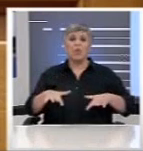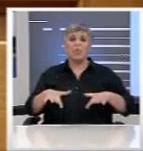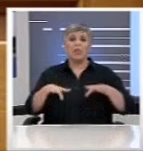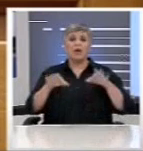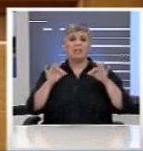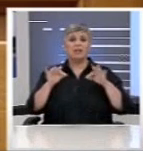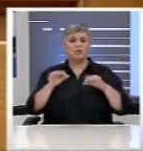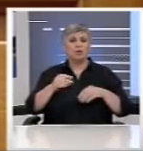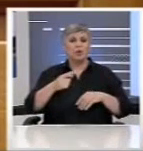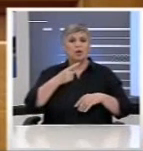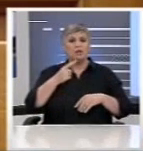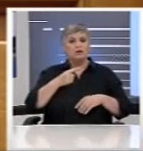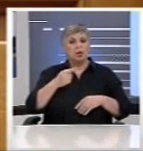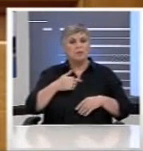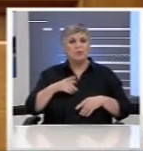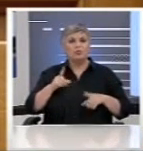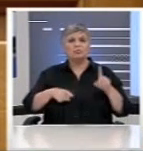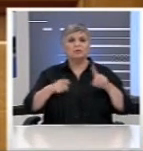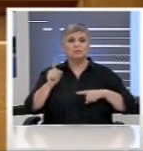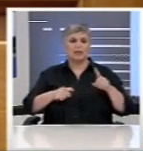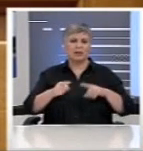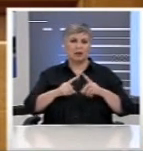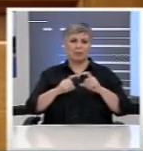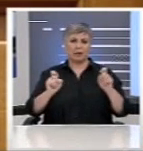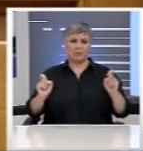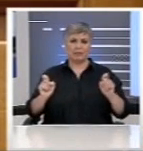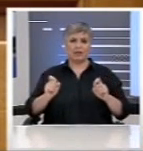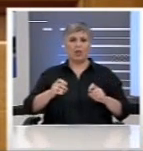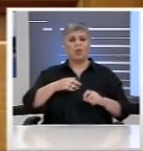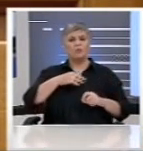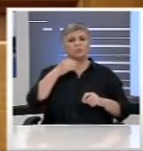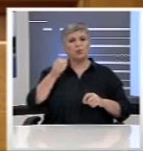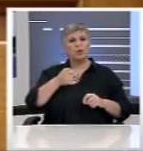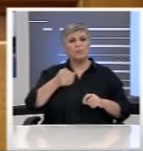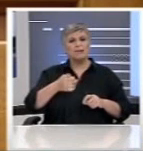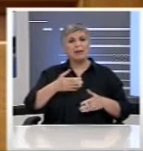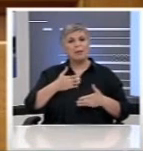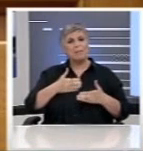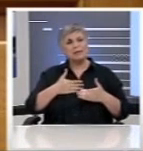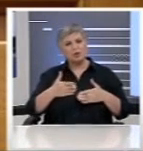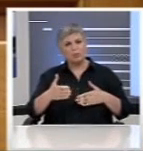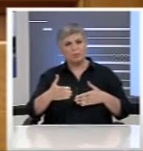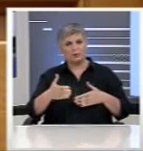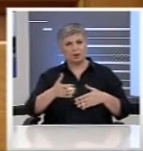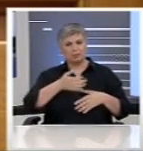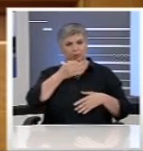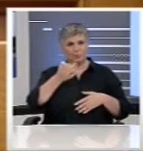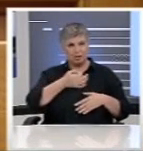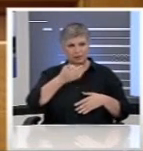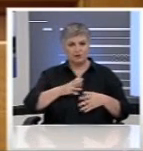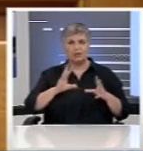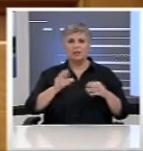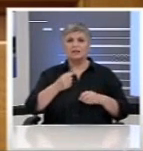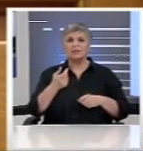σχολιάζοντας ορισμένα πράγματα τα οποία είπατε στο δεύτερο μισό της ομιλίας σας και αφορούσε την οικονομία και